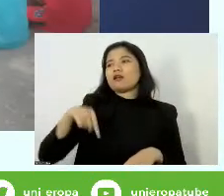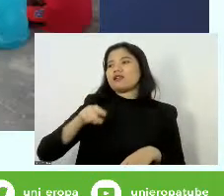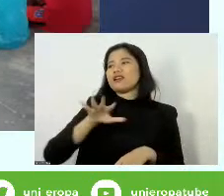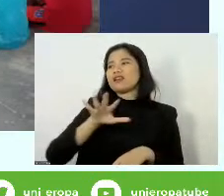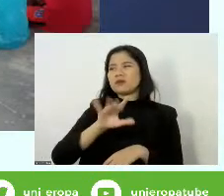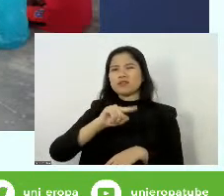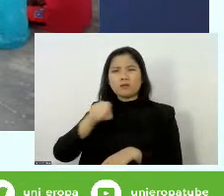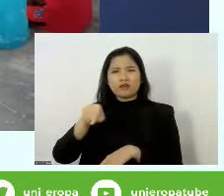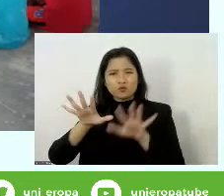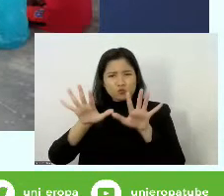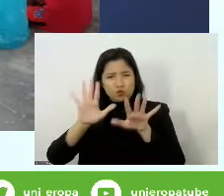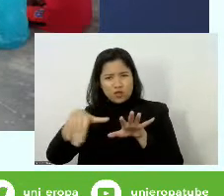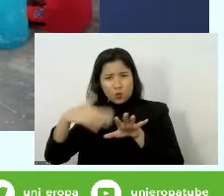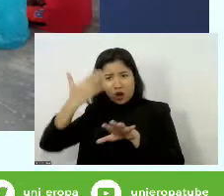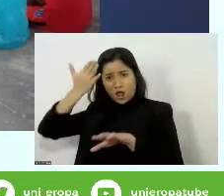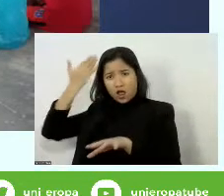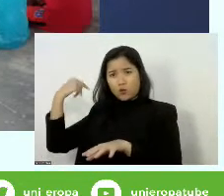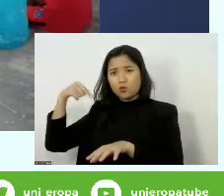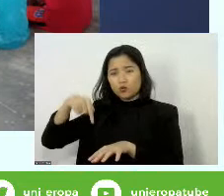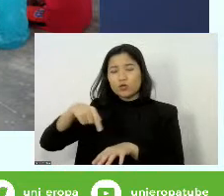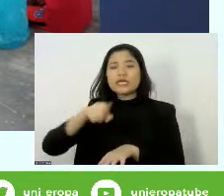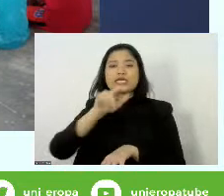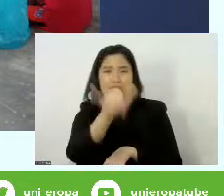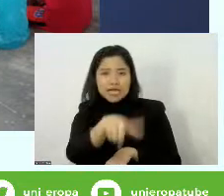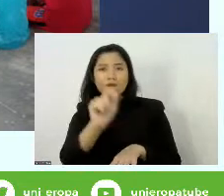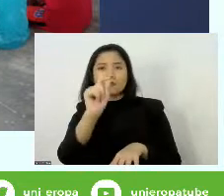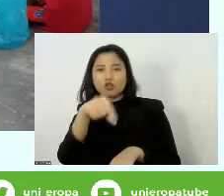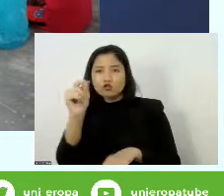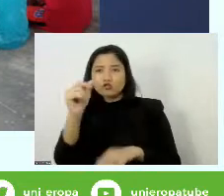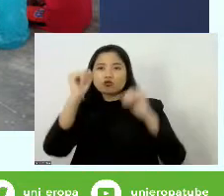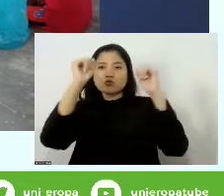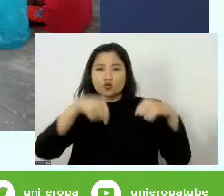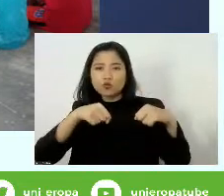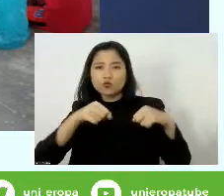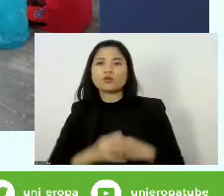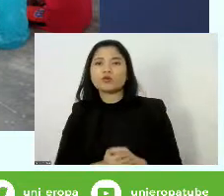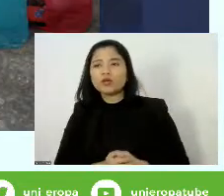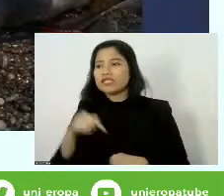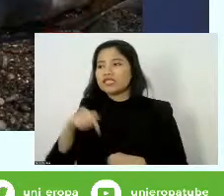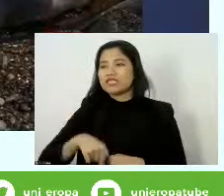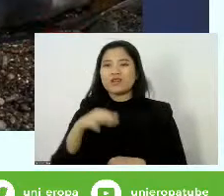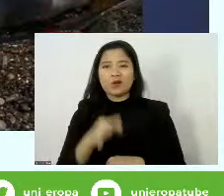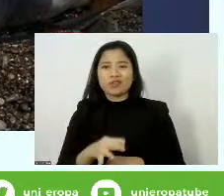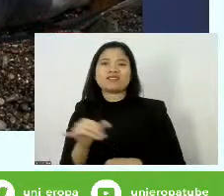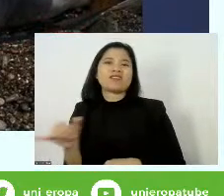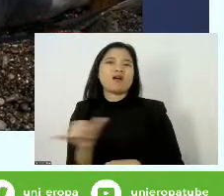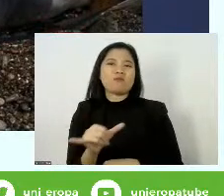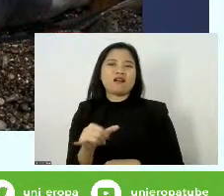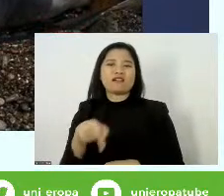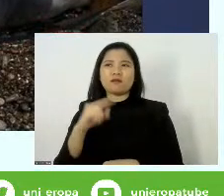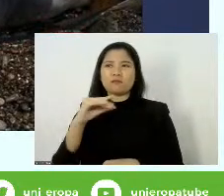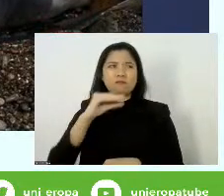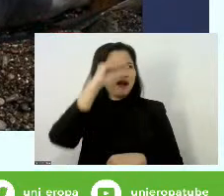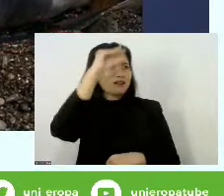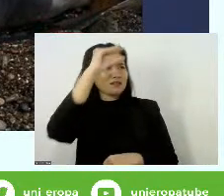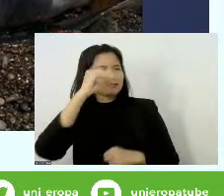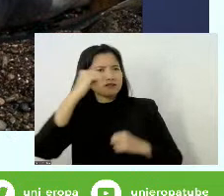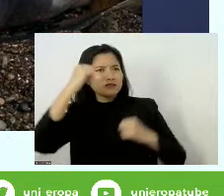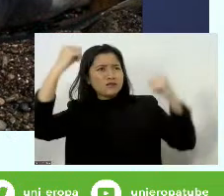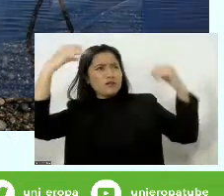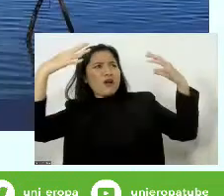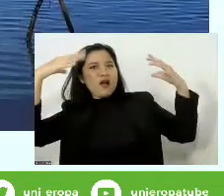dia benar setuju itu itu yang terjadi kemudian kita baik kita di kota juga sama nih seringkali pagi-pagi cerah ceria